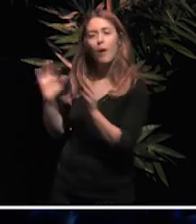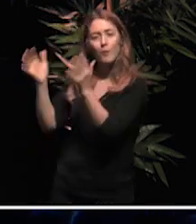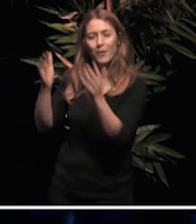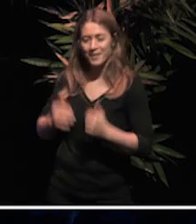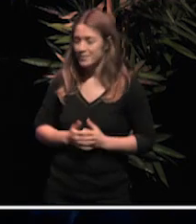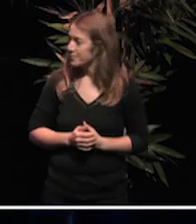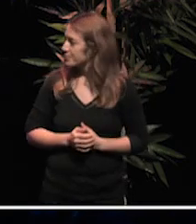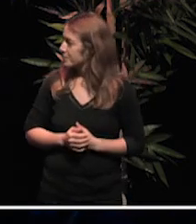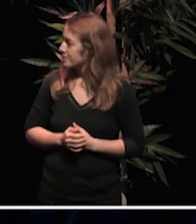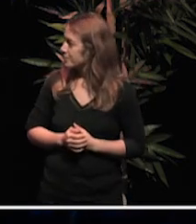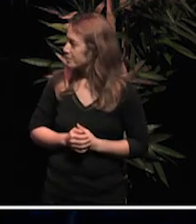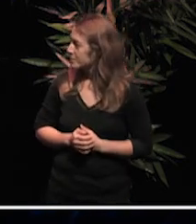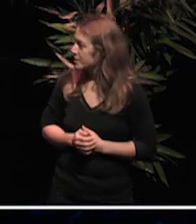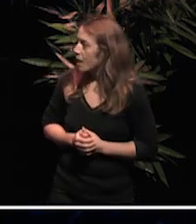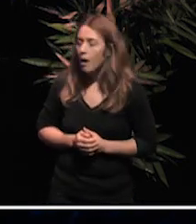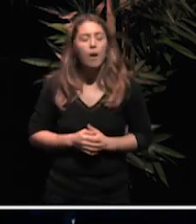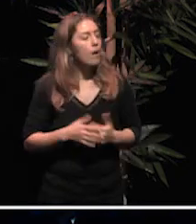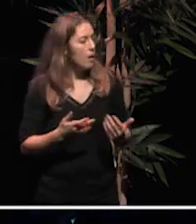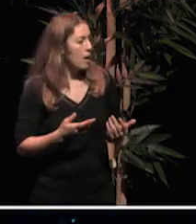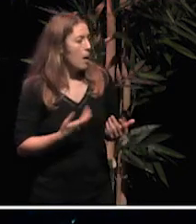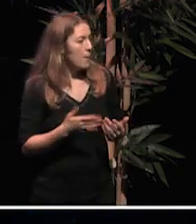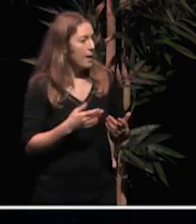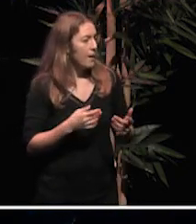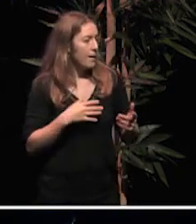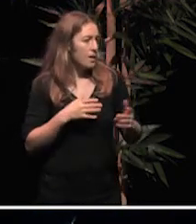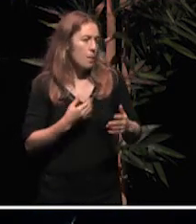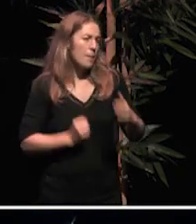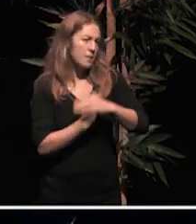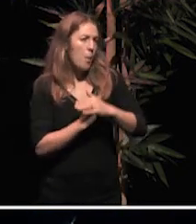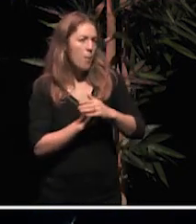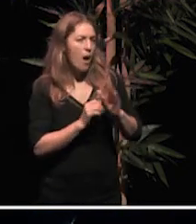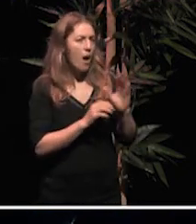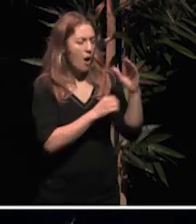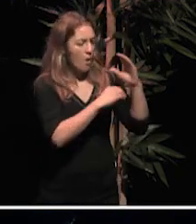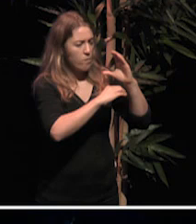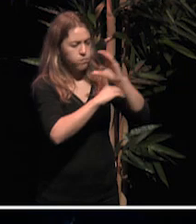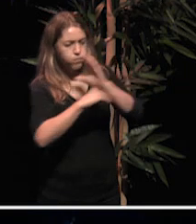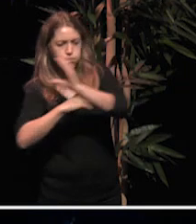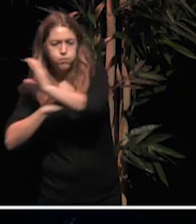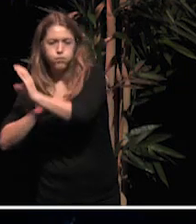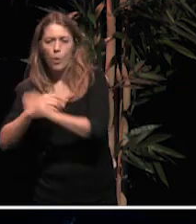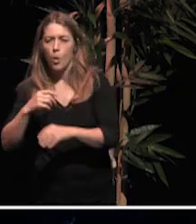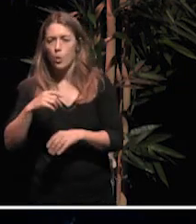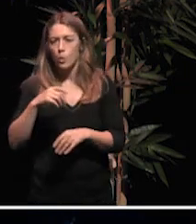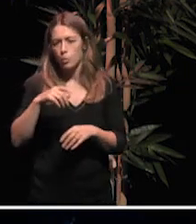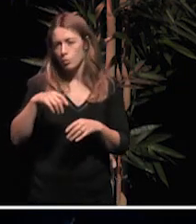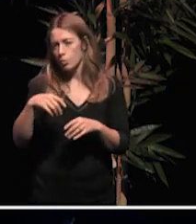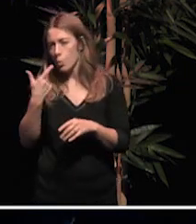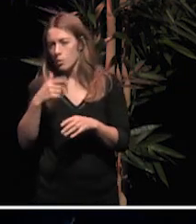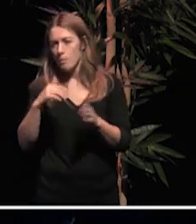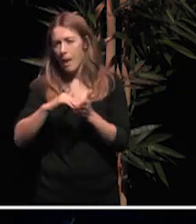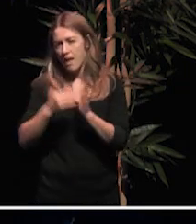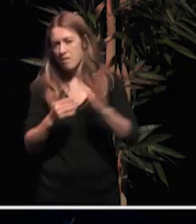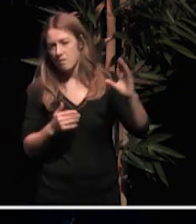C'est simplement une question d'entraînement. Par contre, je vais plus dans des vagues au-dessus de 2 mètres. Oui. Ça veut dire qu'une vague de 2 mètres, au-dessus de 2 mètres, quand elle vous tient en